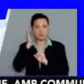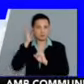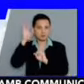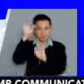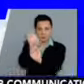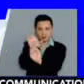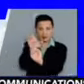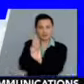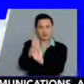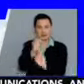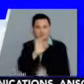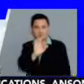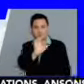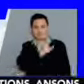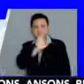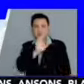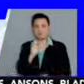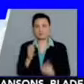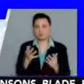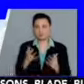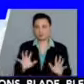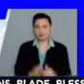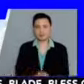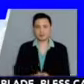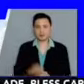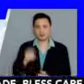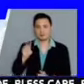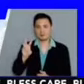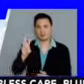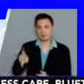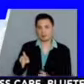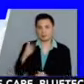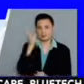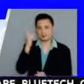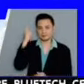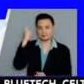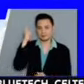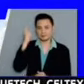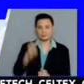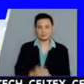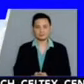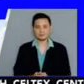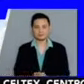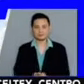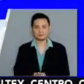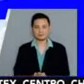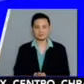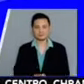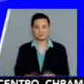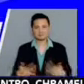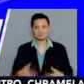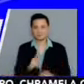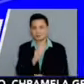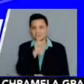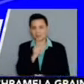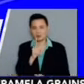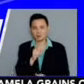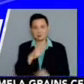champions. Finals MVP si Gail Pascual ng Benilde Lady Blazers. Siguro yung naging advantage namin, ang tagal na